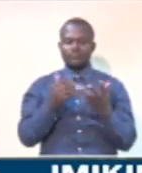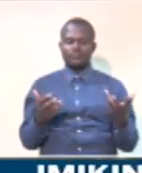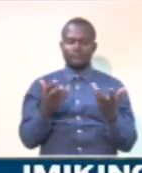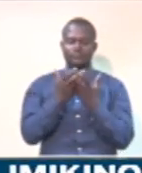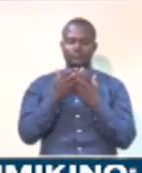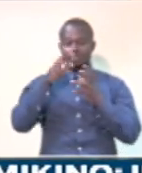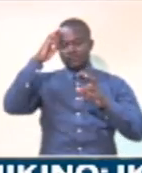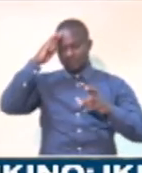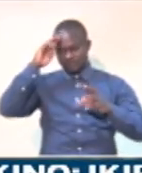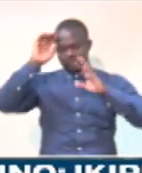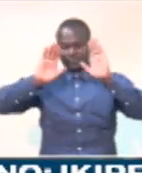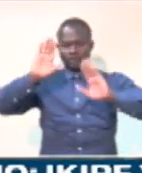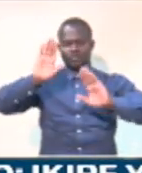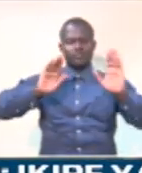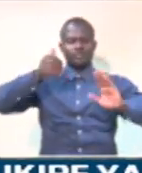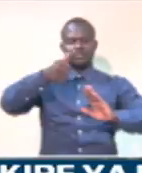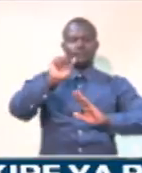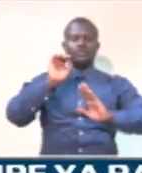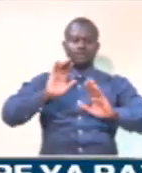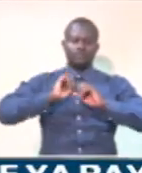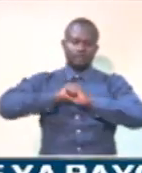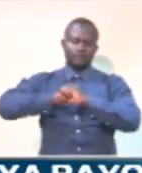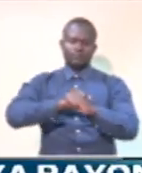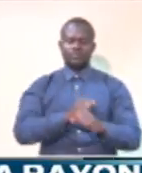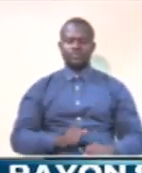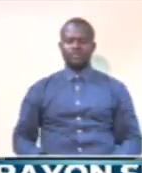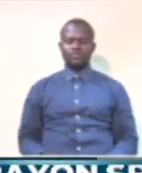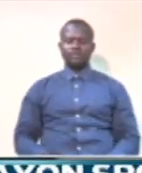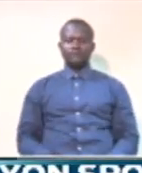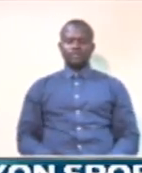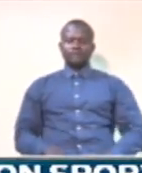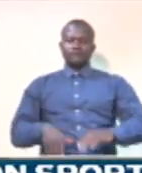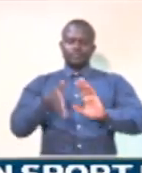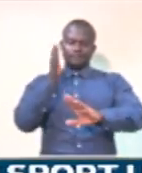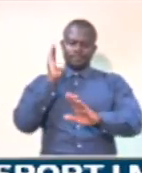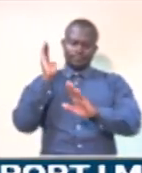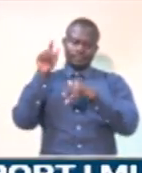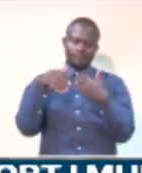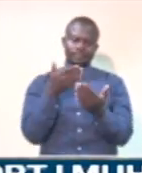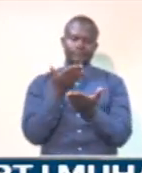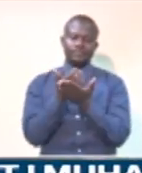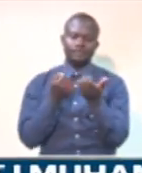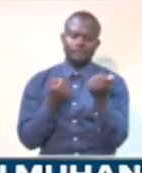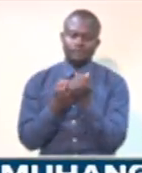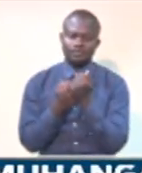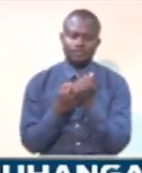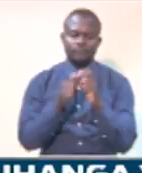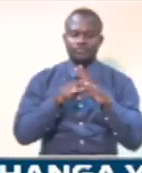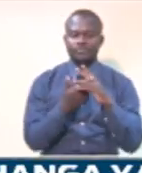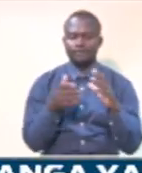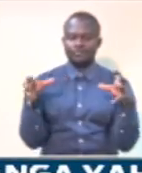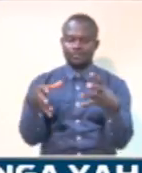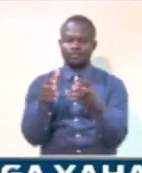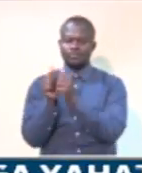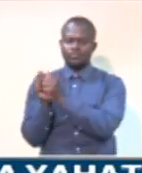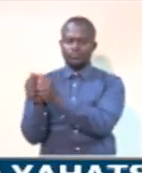no kuzirikana uruhare rwabo mu kwirindira umutekano batabaje bukirikare barabigaragaza batangira kubashyira hamwe